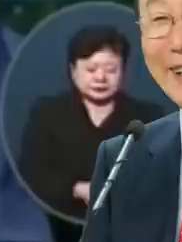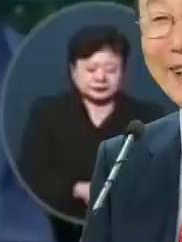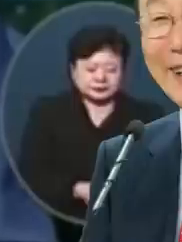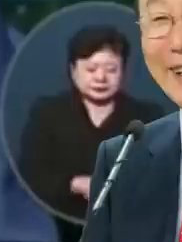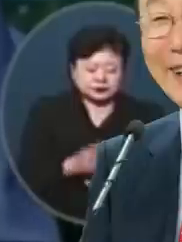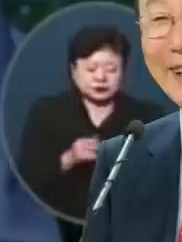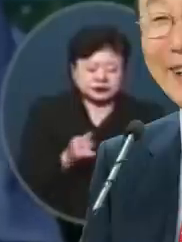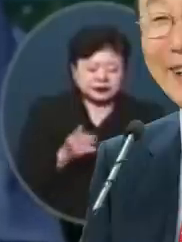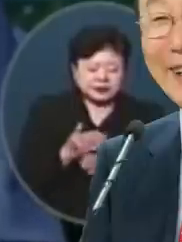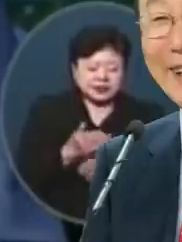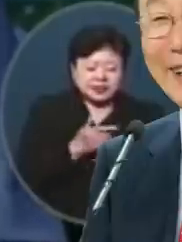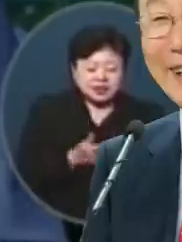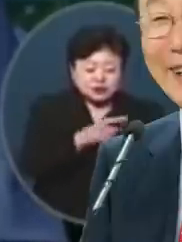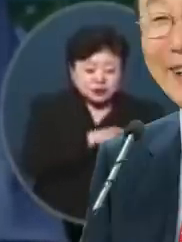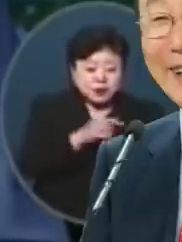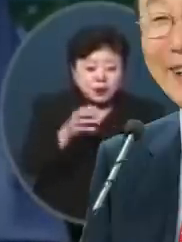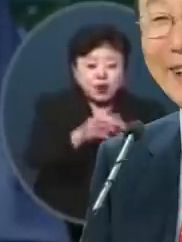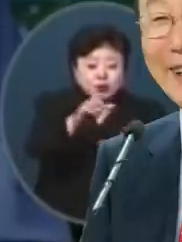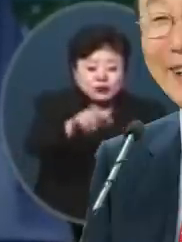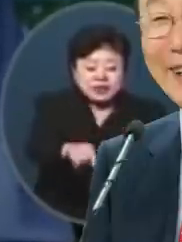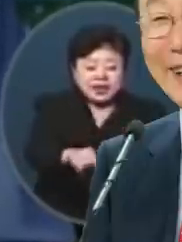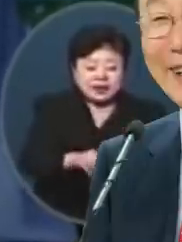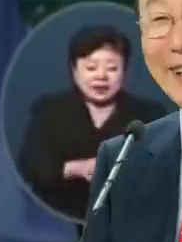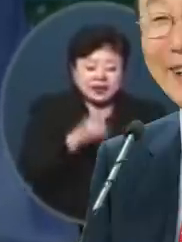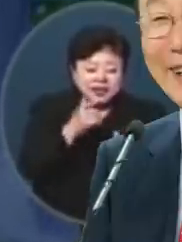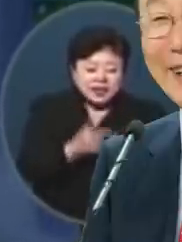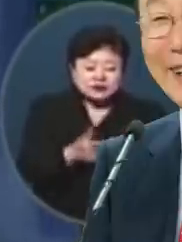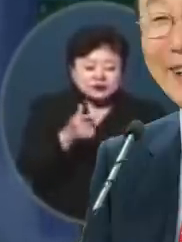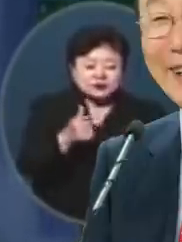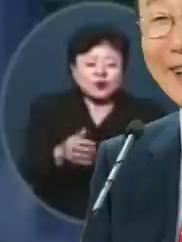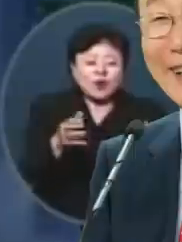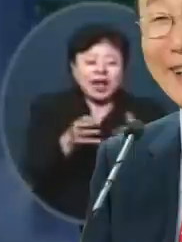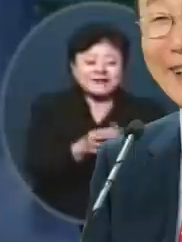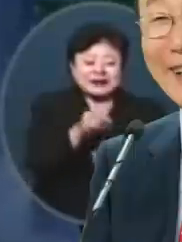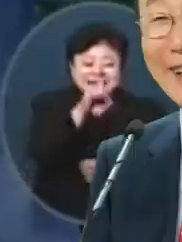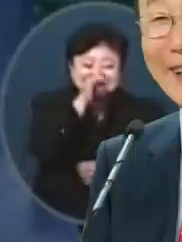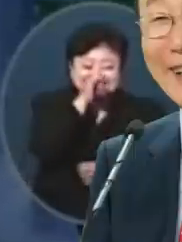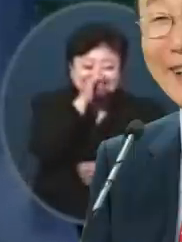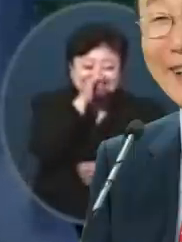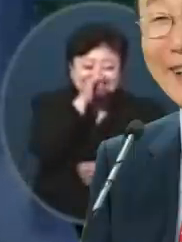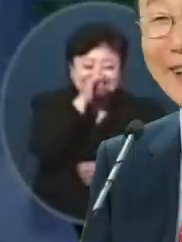두세 사람이 내 이름으로 모인 것은 나도 그들 중에 있나니라.